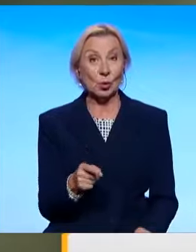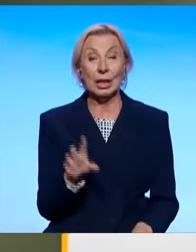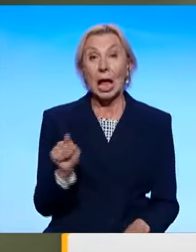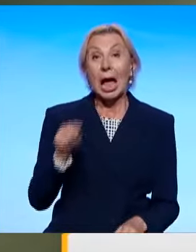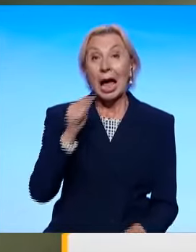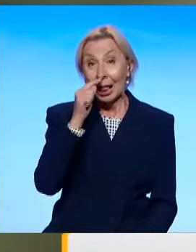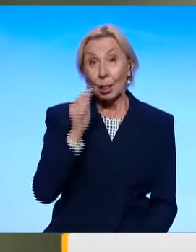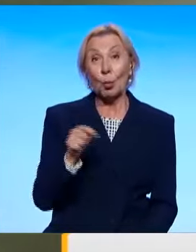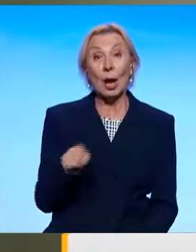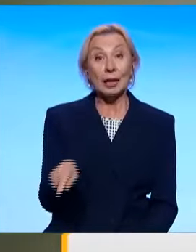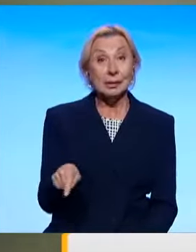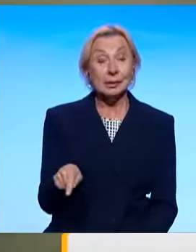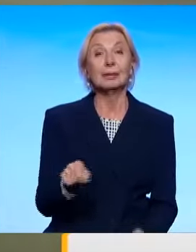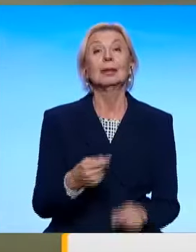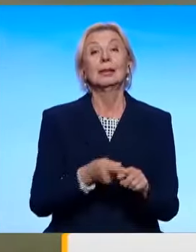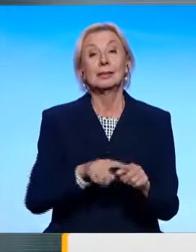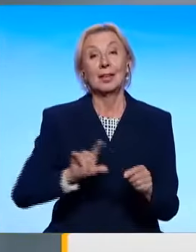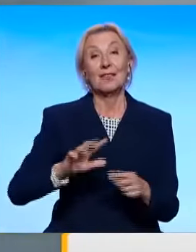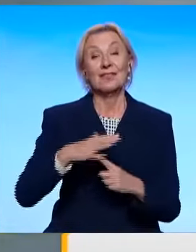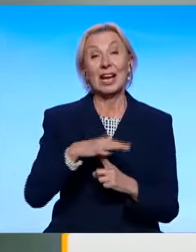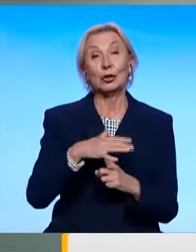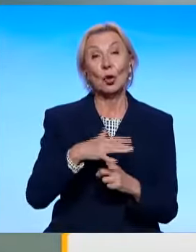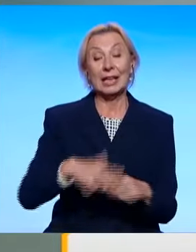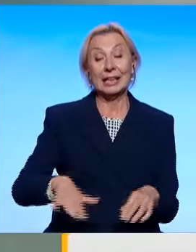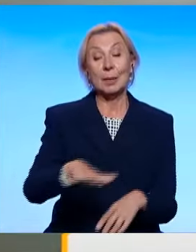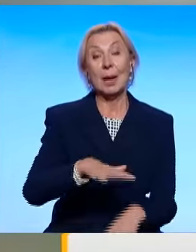попередньо уражений вертолітний майданчик.